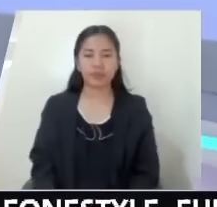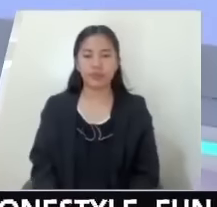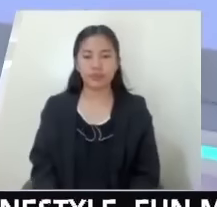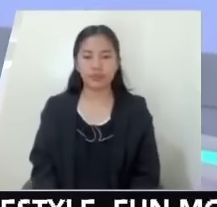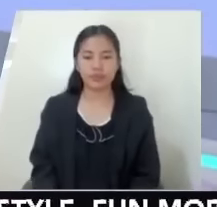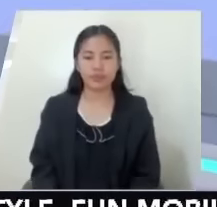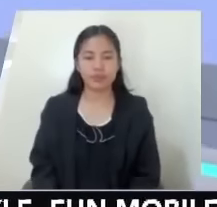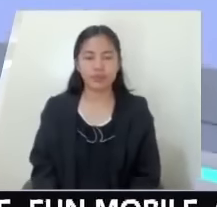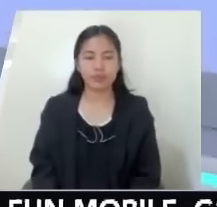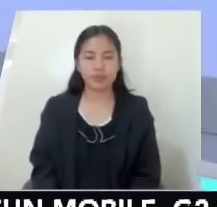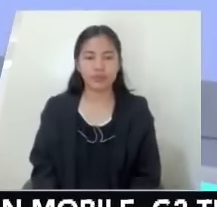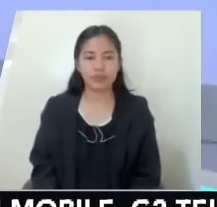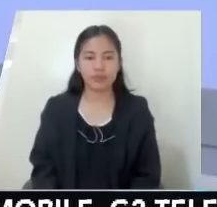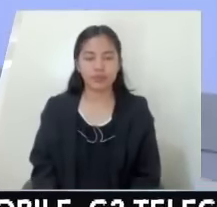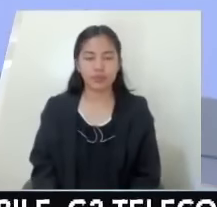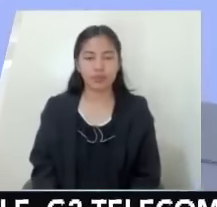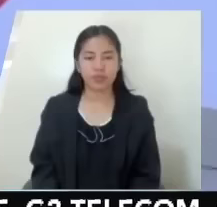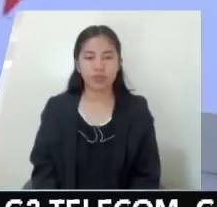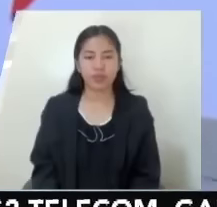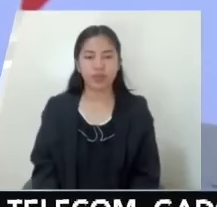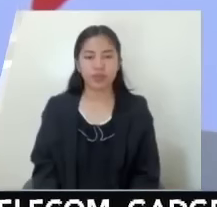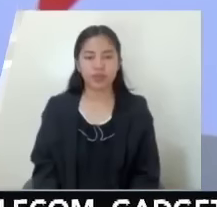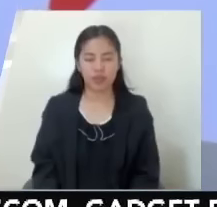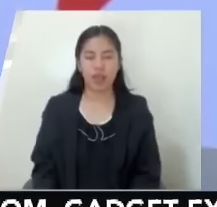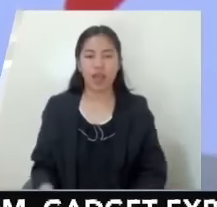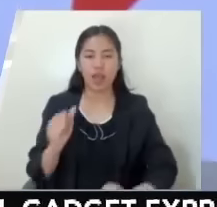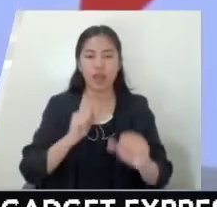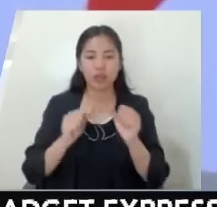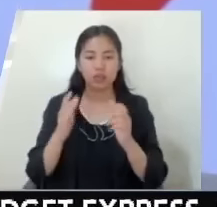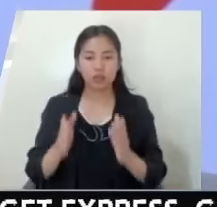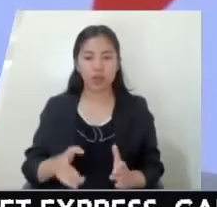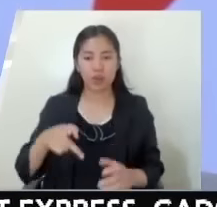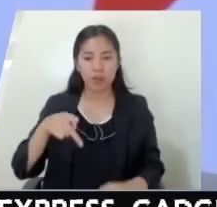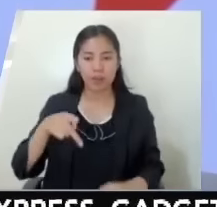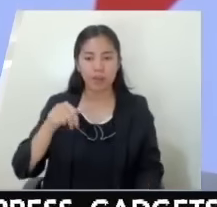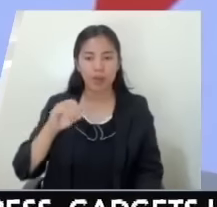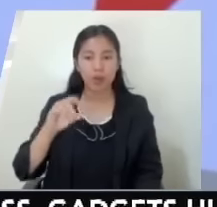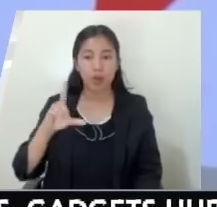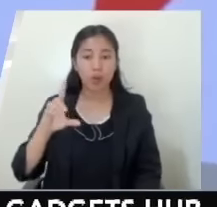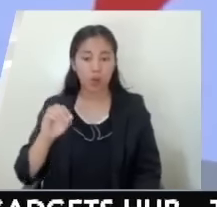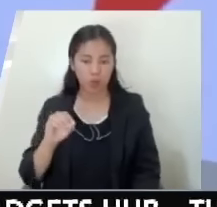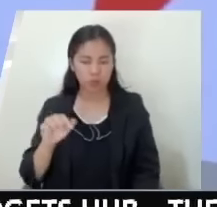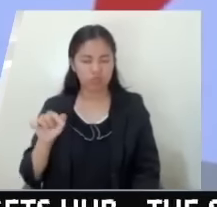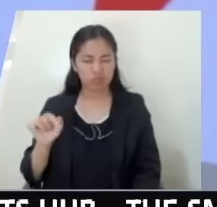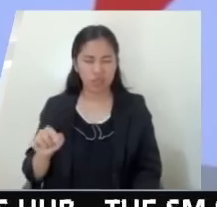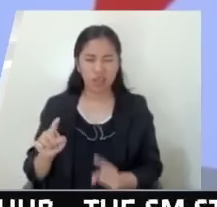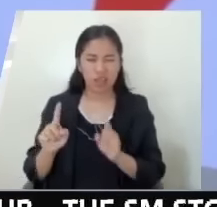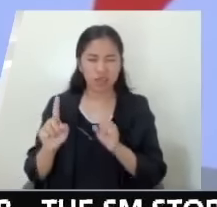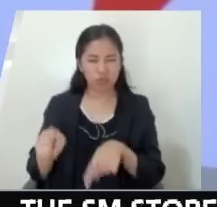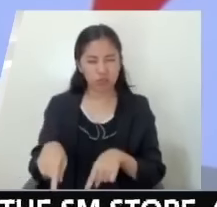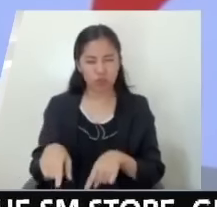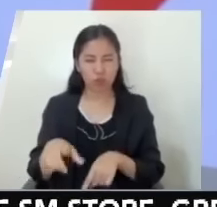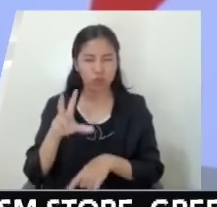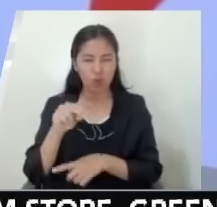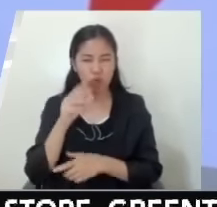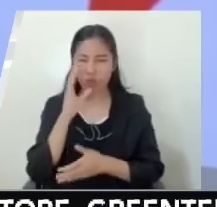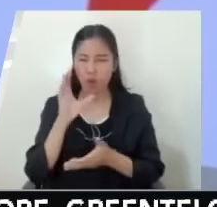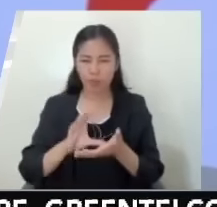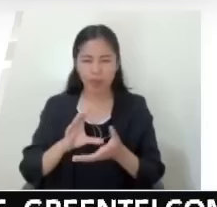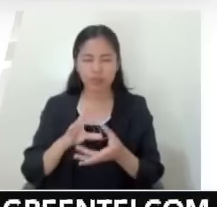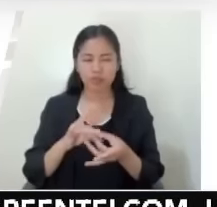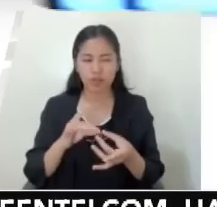No comment ang sagot ni Kapuso actor Paolo Contis nang tanungin tungkol sa relationship status nila ni Yen